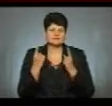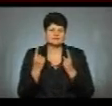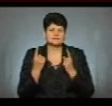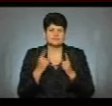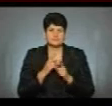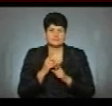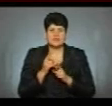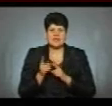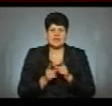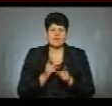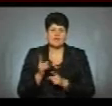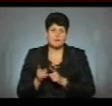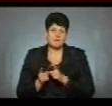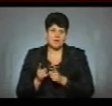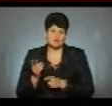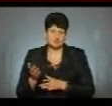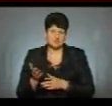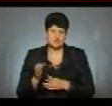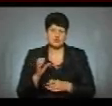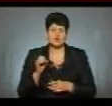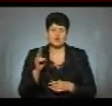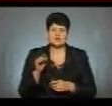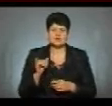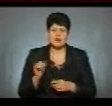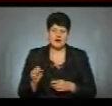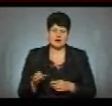кардинальних, реформаторських, соціально